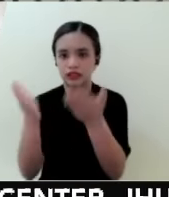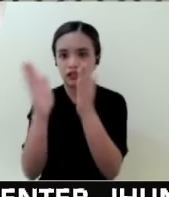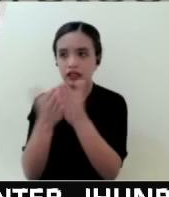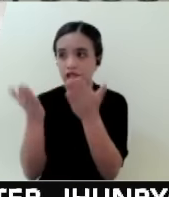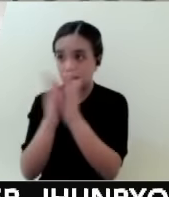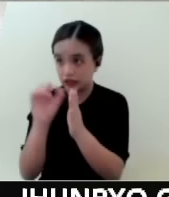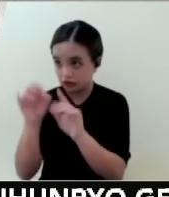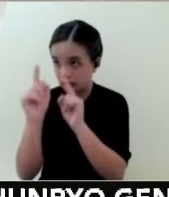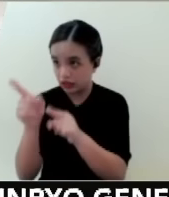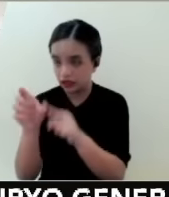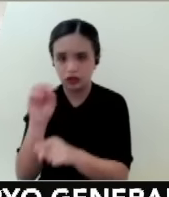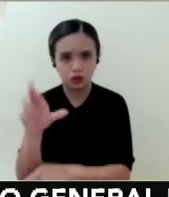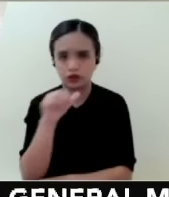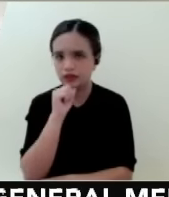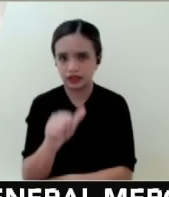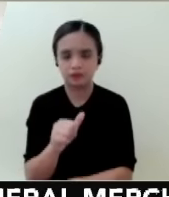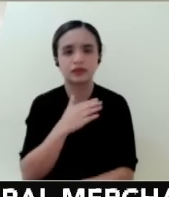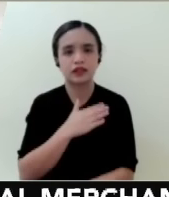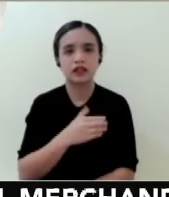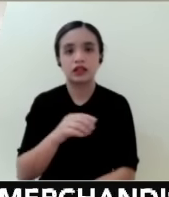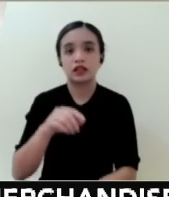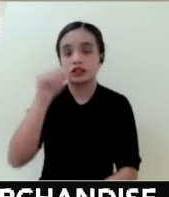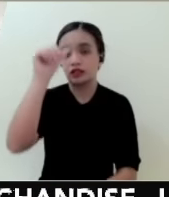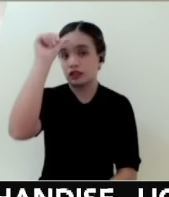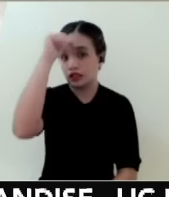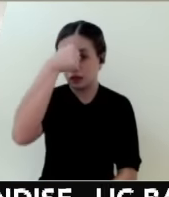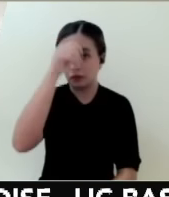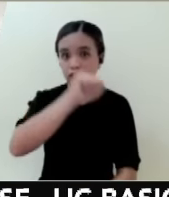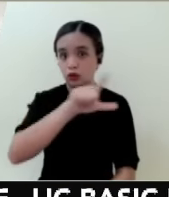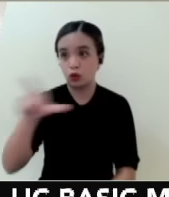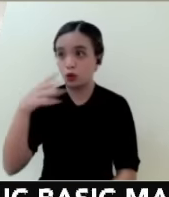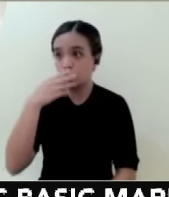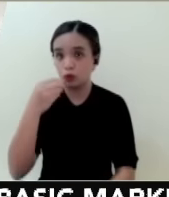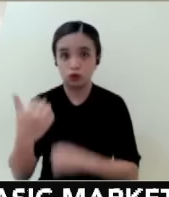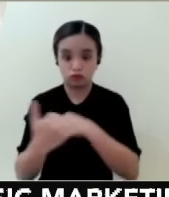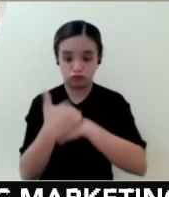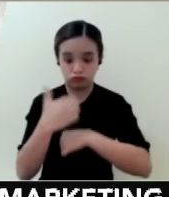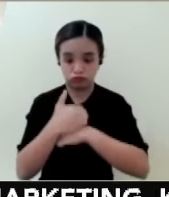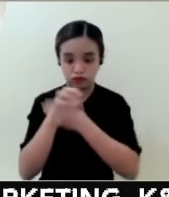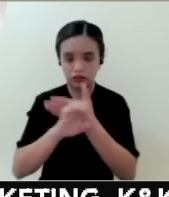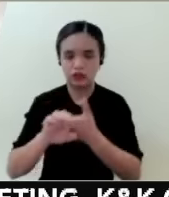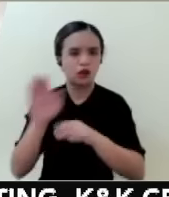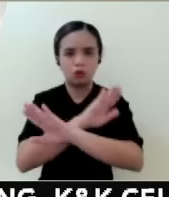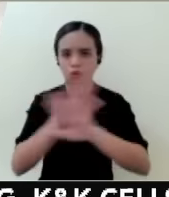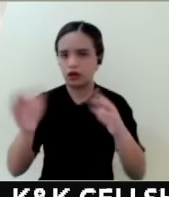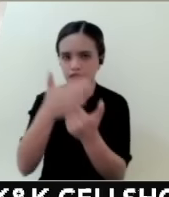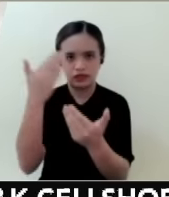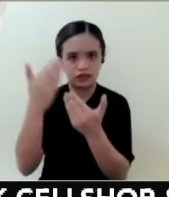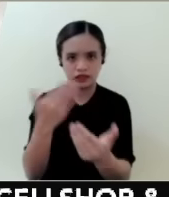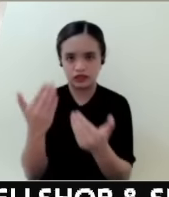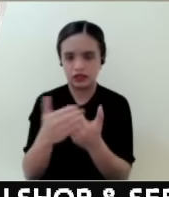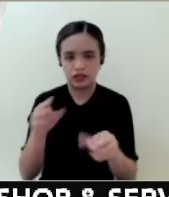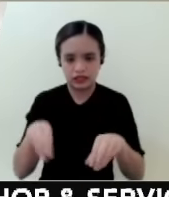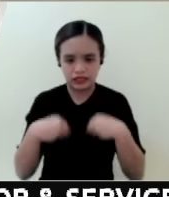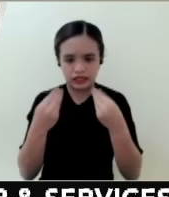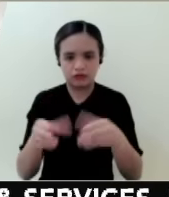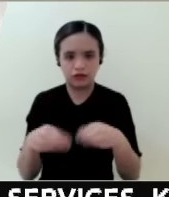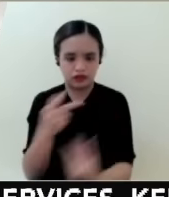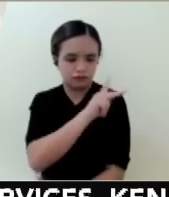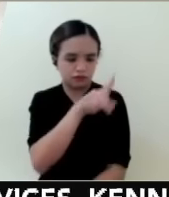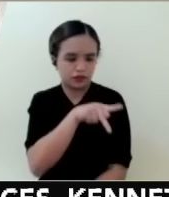o hindi. Paalala ng Sparkle sa mga makakatanggap nito, huwag basta-basta magbigay ng kahit anong personal